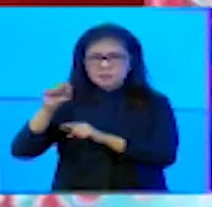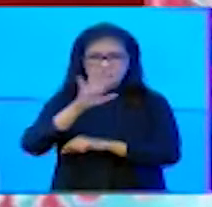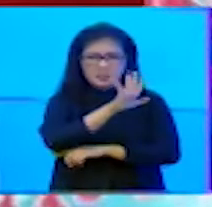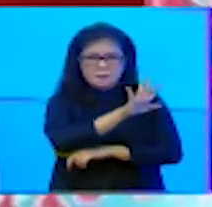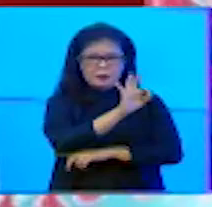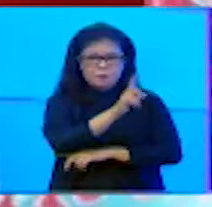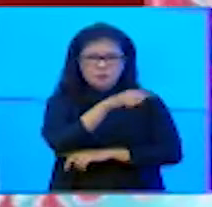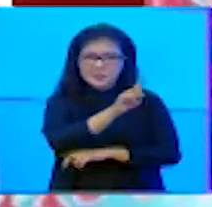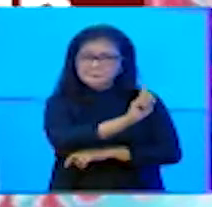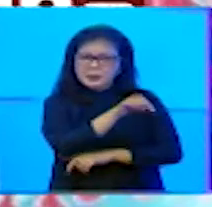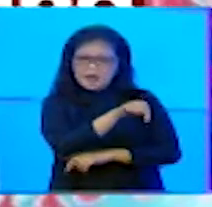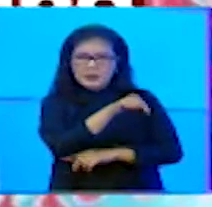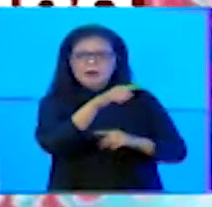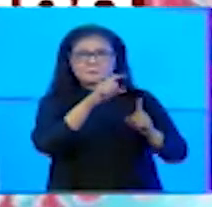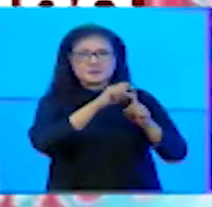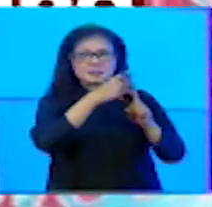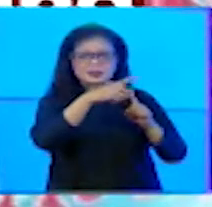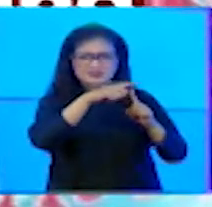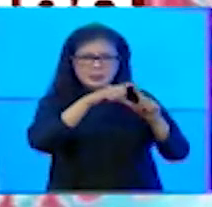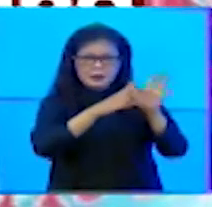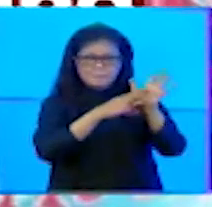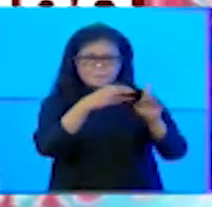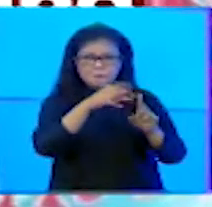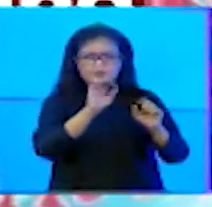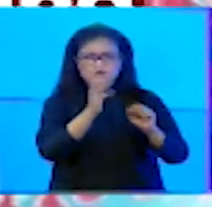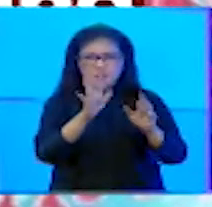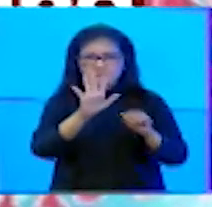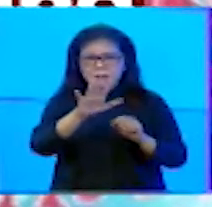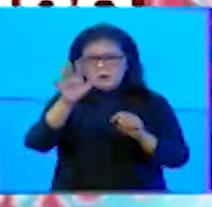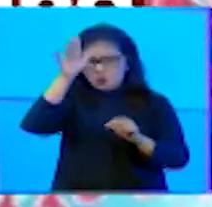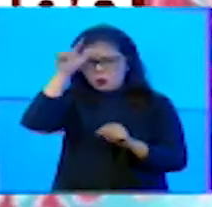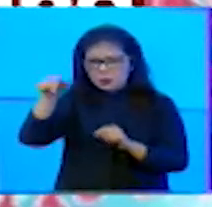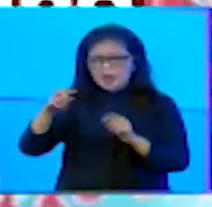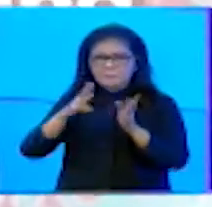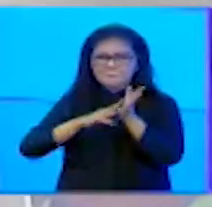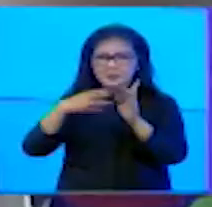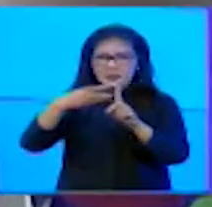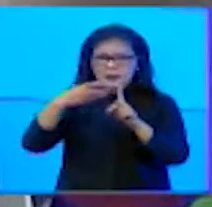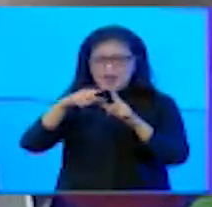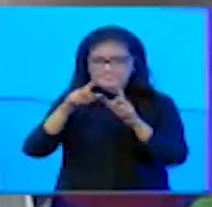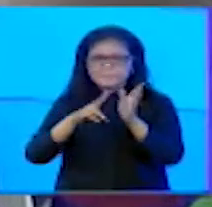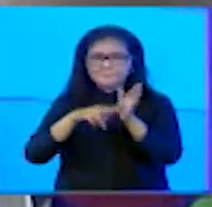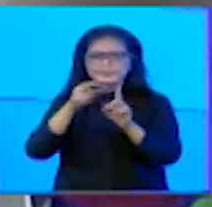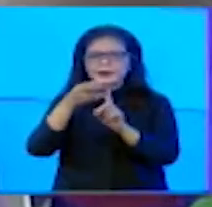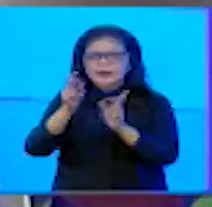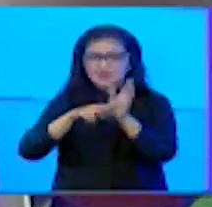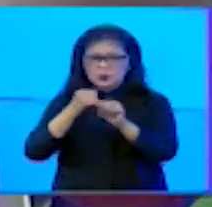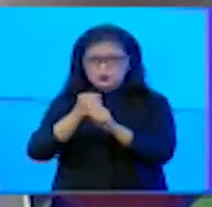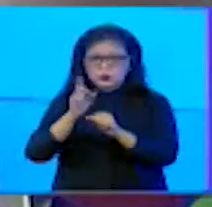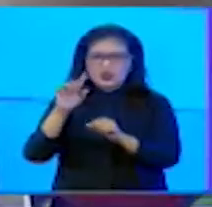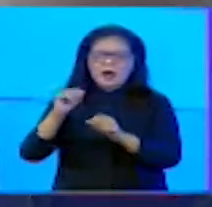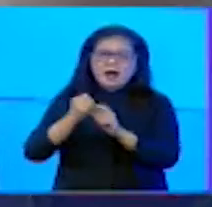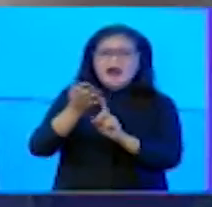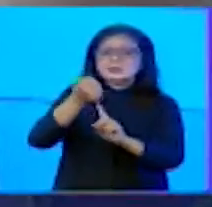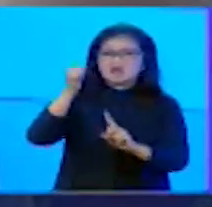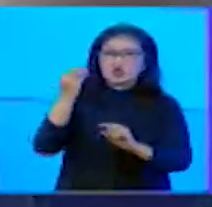lainnya positif di Tebet, dan 15 orang di Megamendung masih menanti hasil. Kegiatan pada kali ini adalah